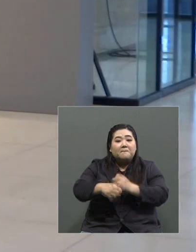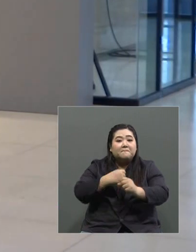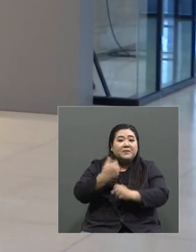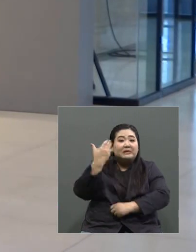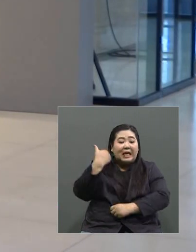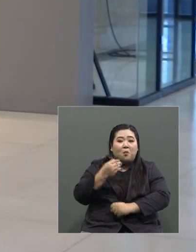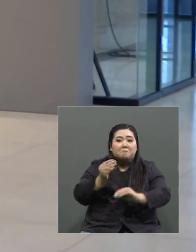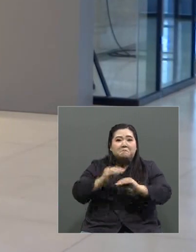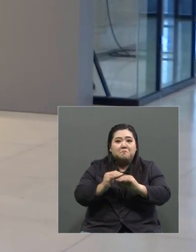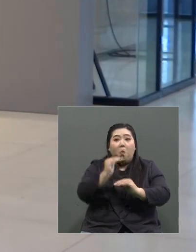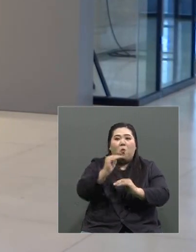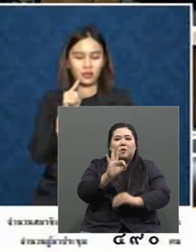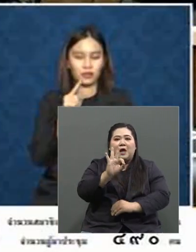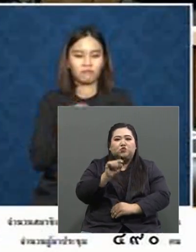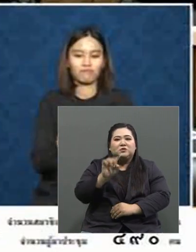ร้อยละ9.4